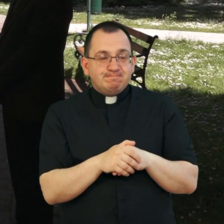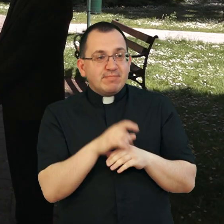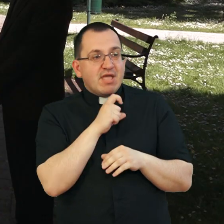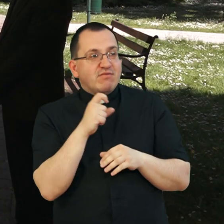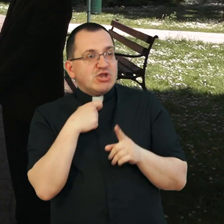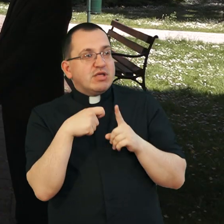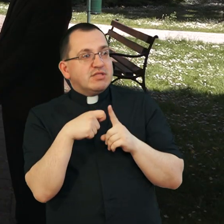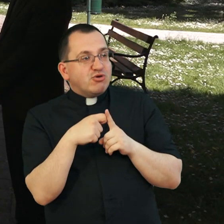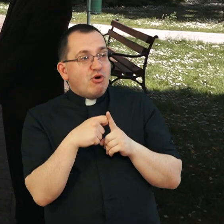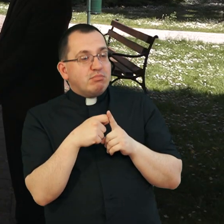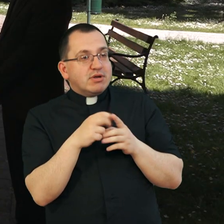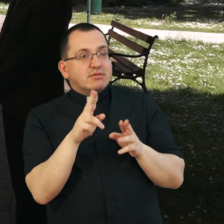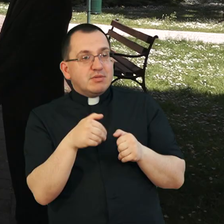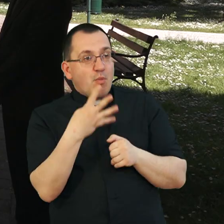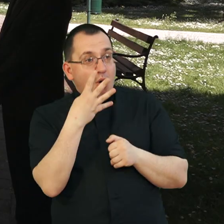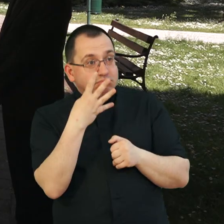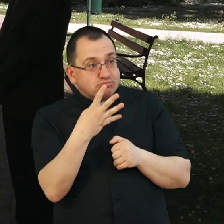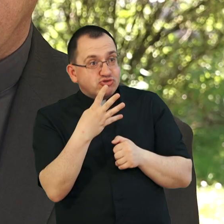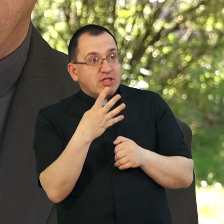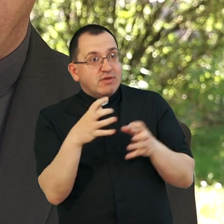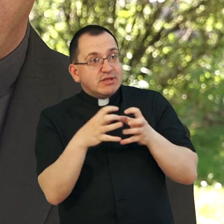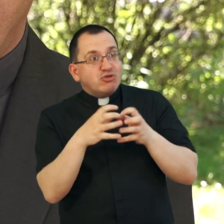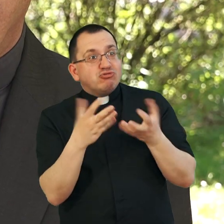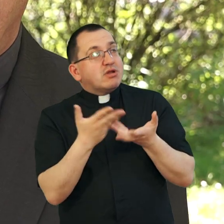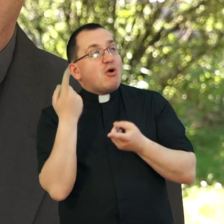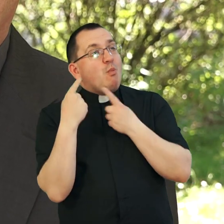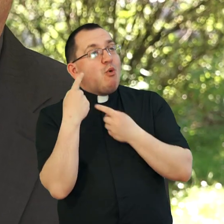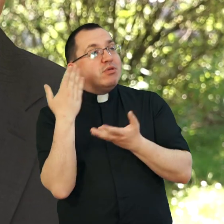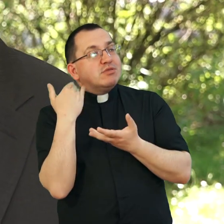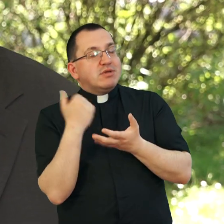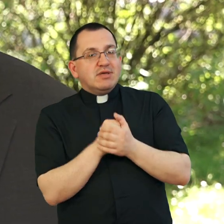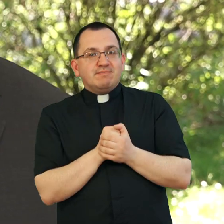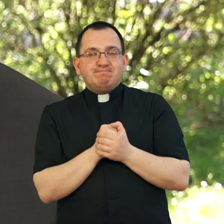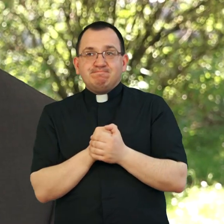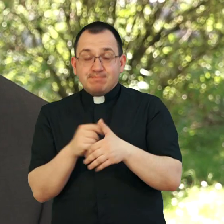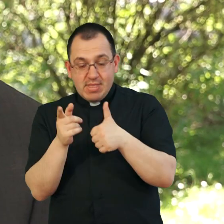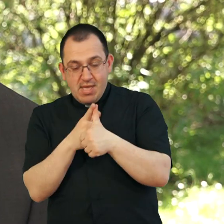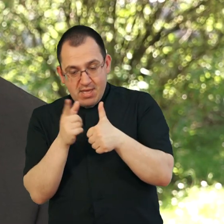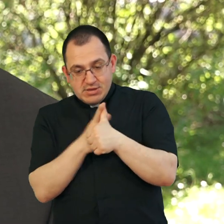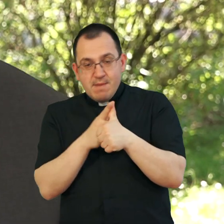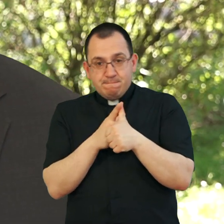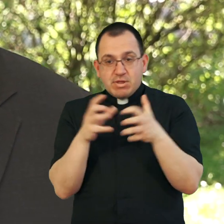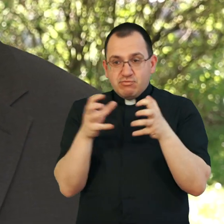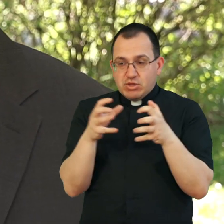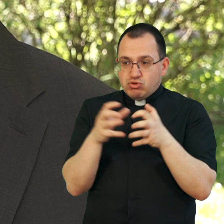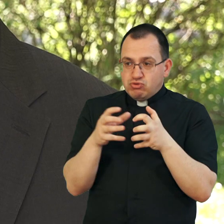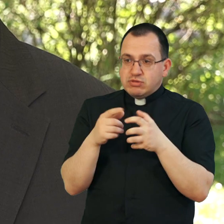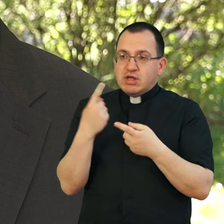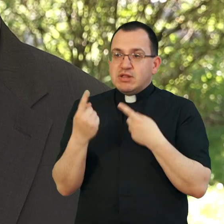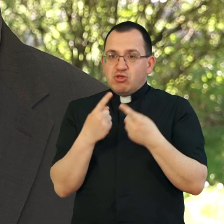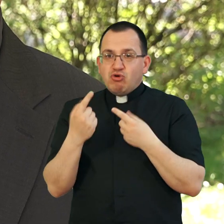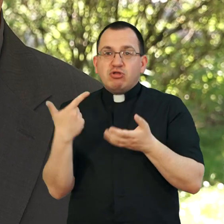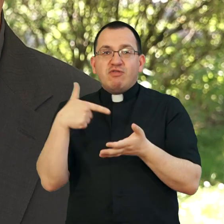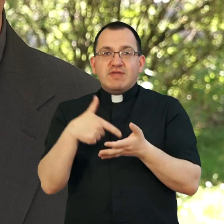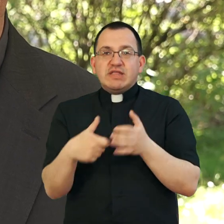je 4. nacionalni susret u Ludbregu. Prisjetite nas povijesti tih susreta. Prvi nacionalni susret bio je